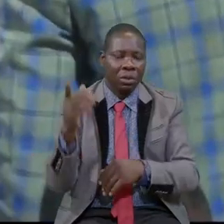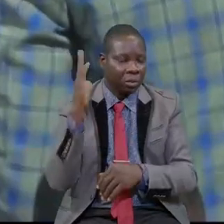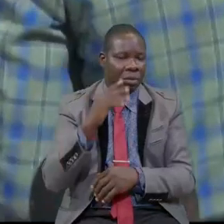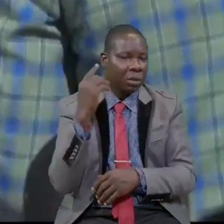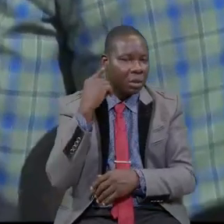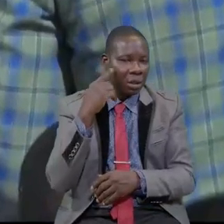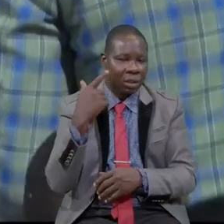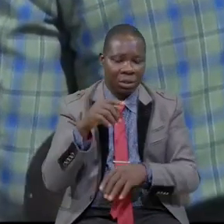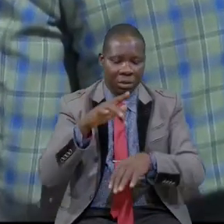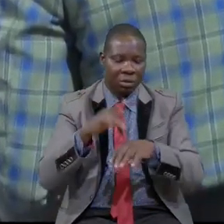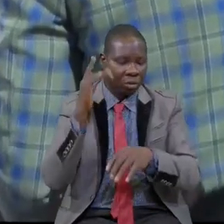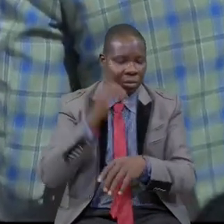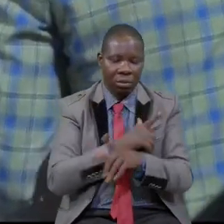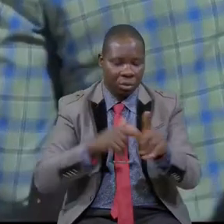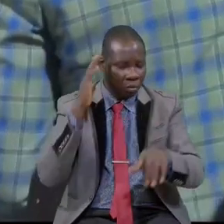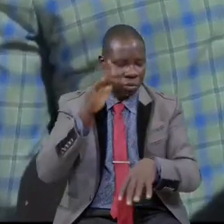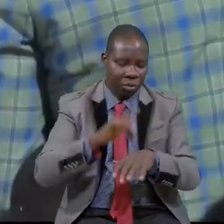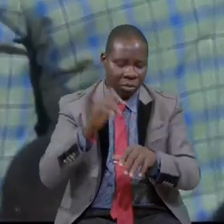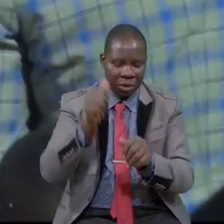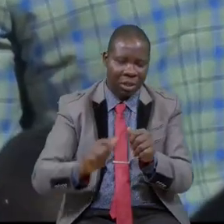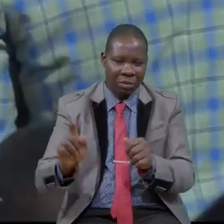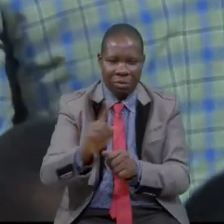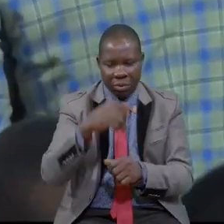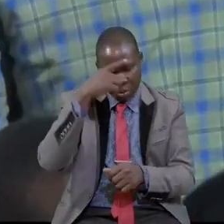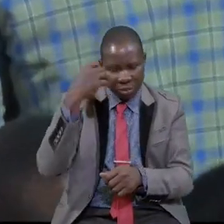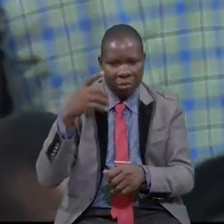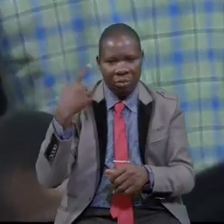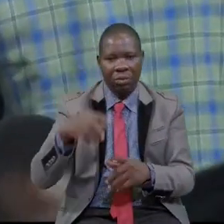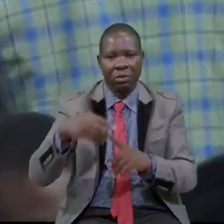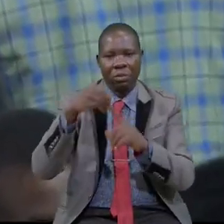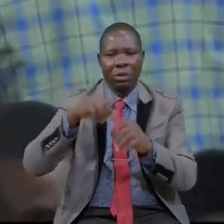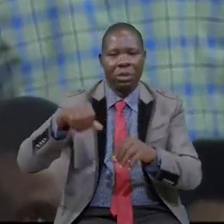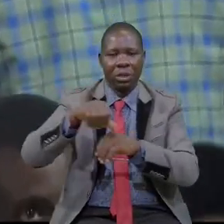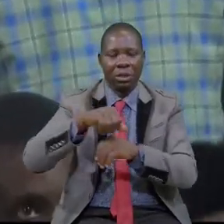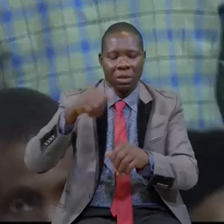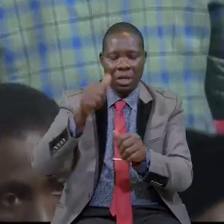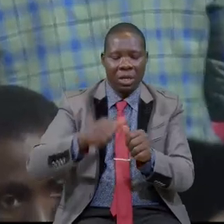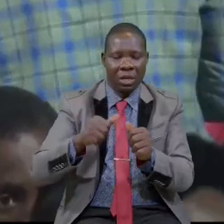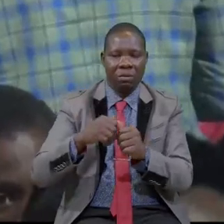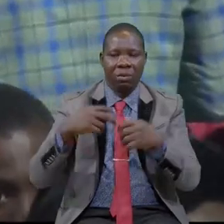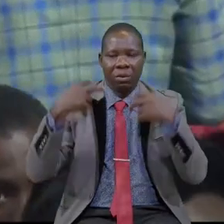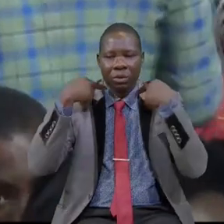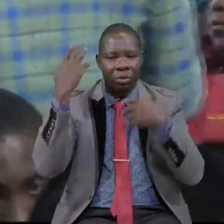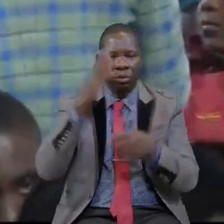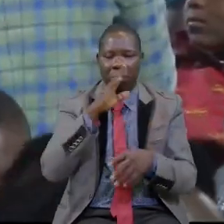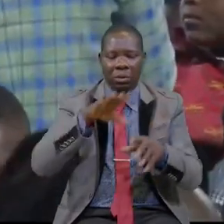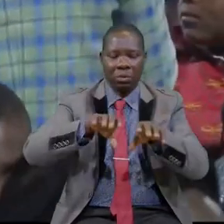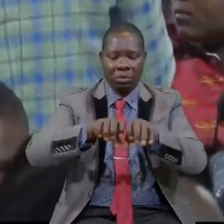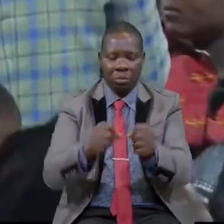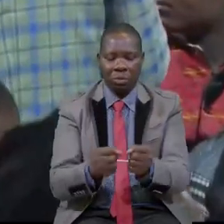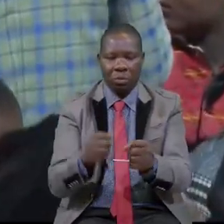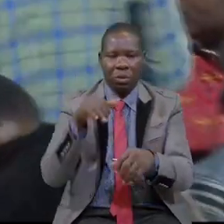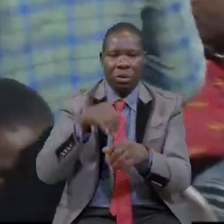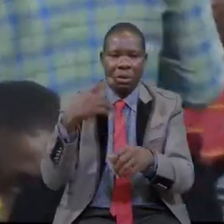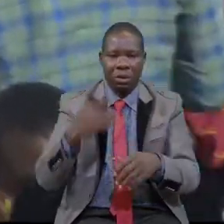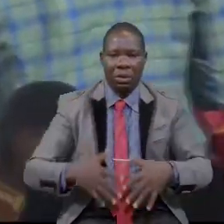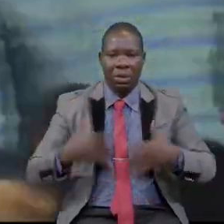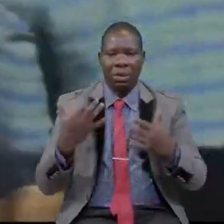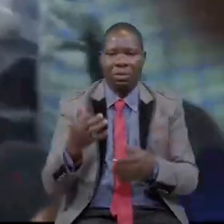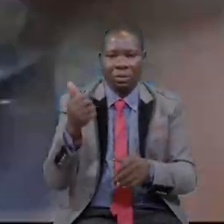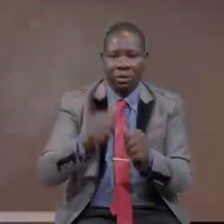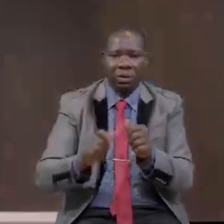Le Seigneur va toucher chacun par l'onction spéciale. Toujours sera brisé. Dans la vie des uns